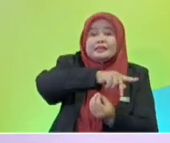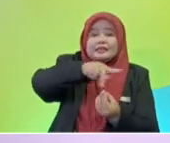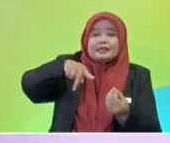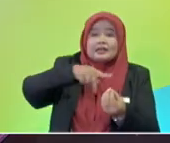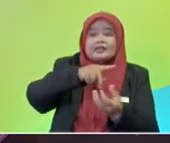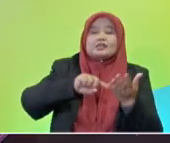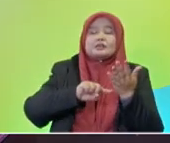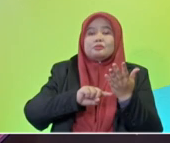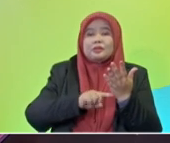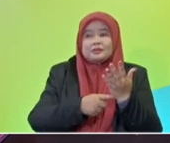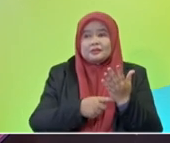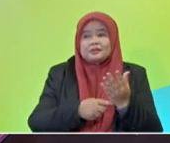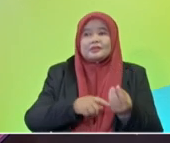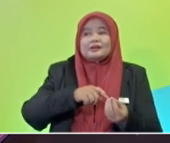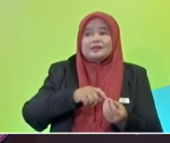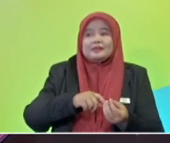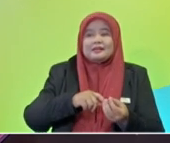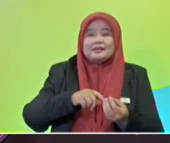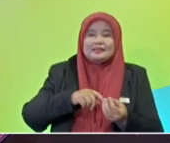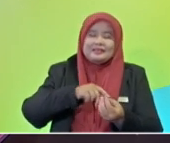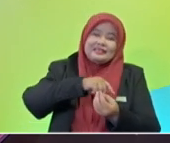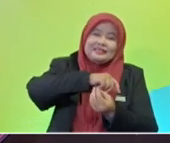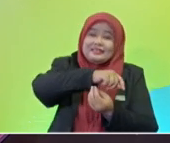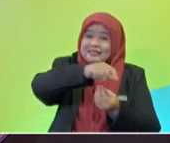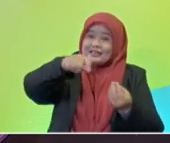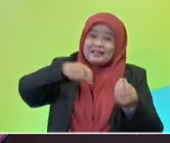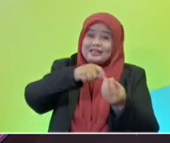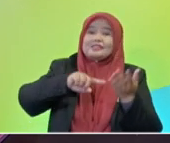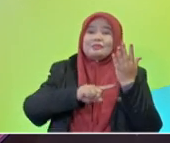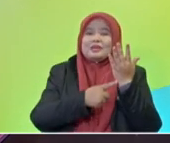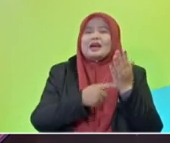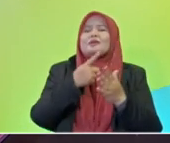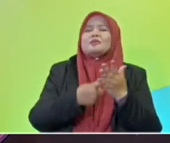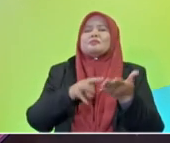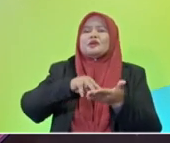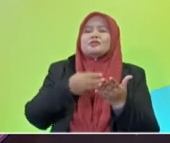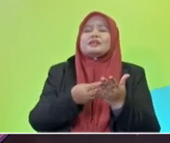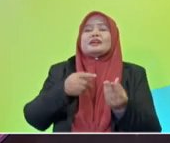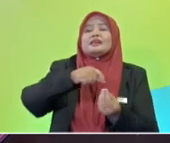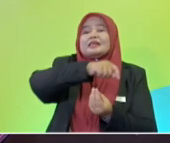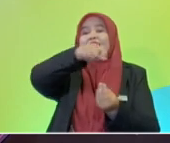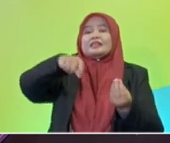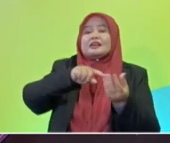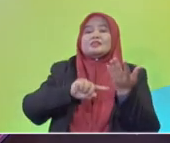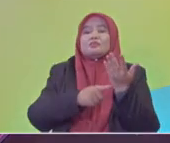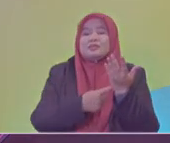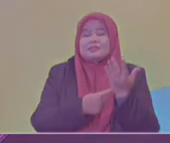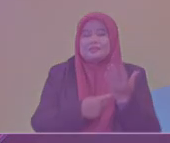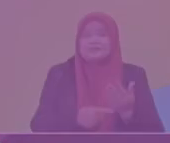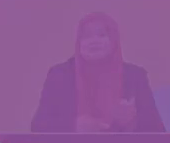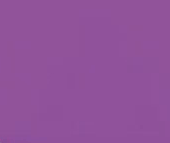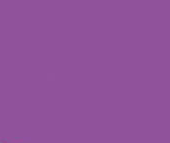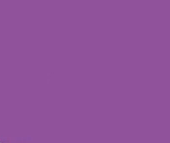semula kitar semula betul Apa yang dimaksudkan dengan kitar semula tu Cikgu ha kitar